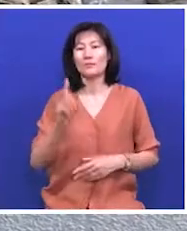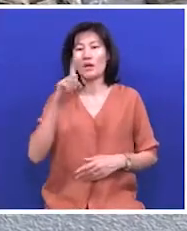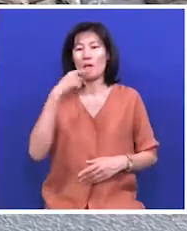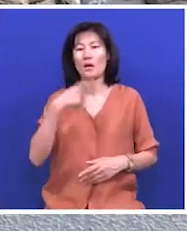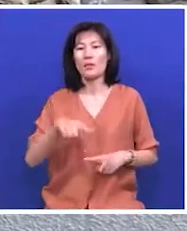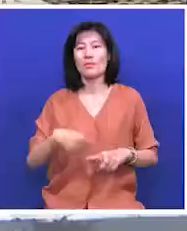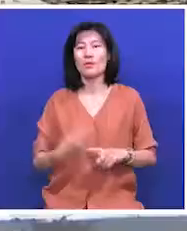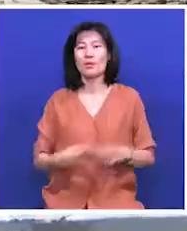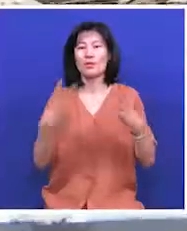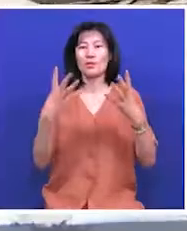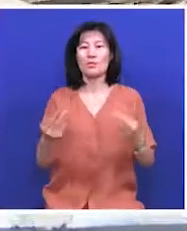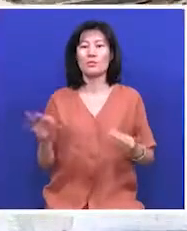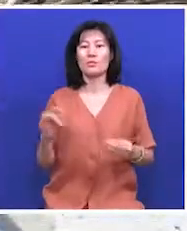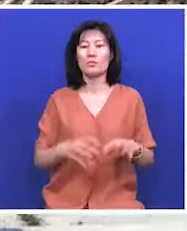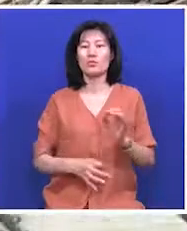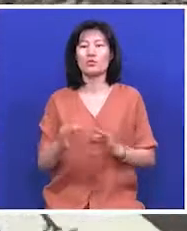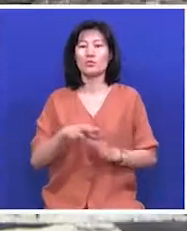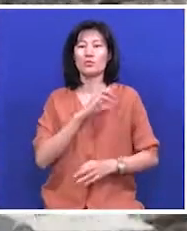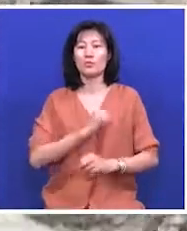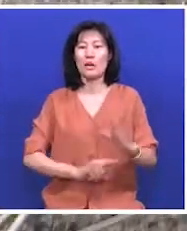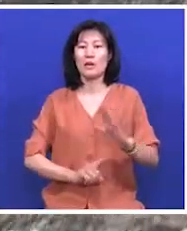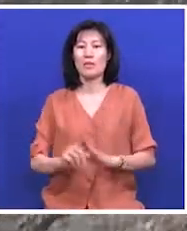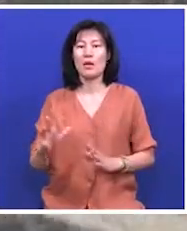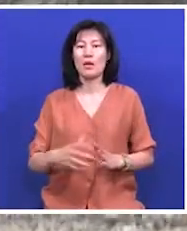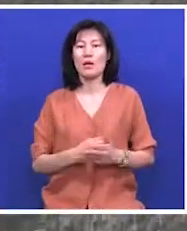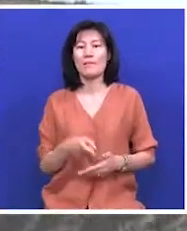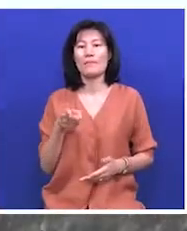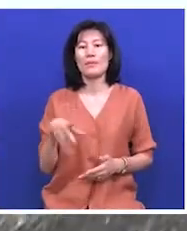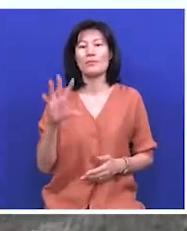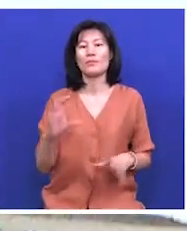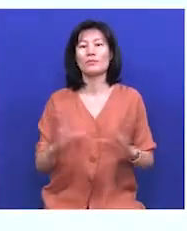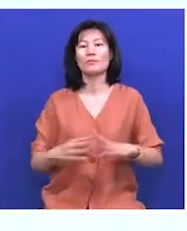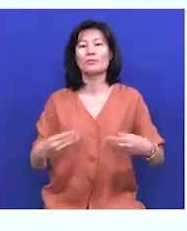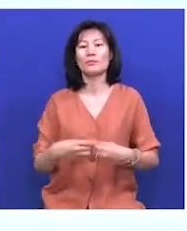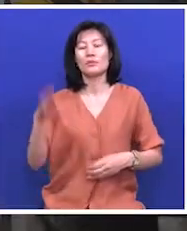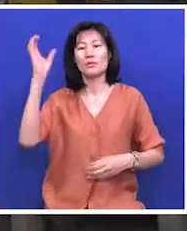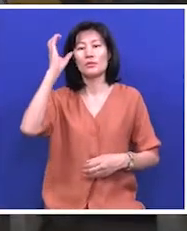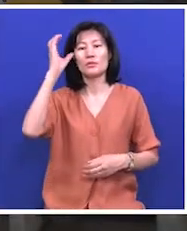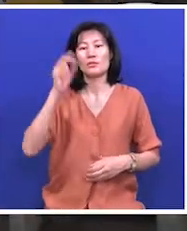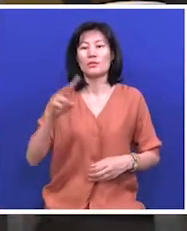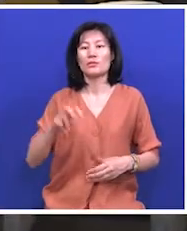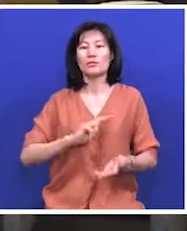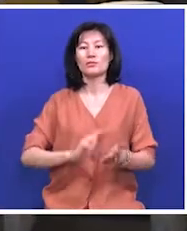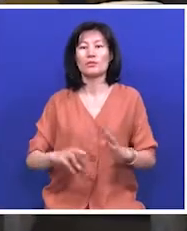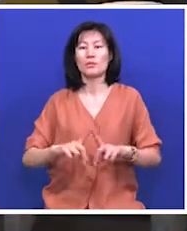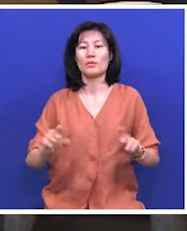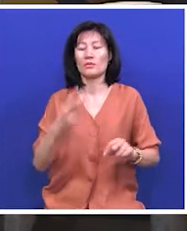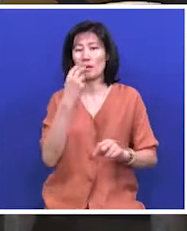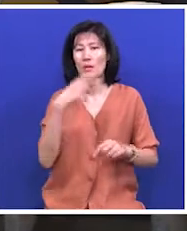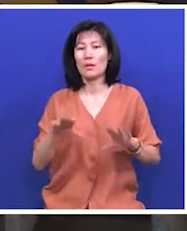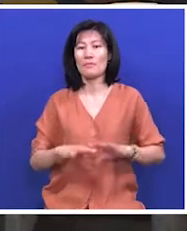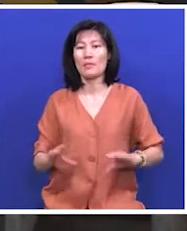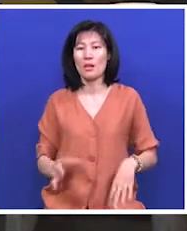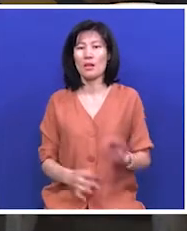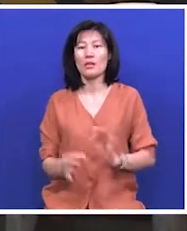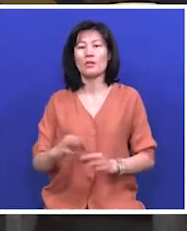болады. Айта кетейік, мұнда 10 күн ішінде қарқынды құрылыс жұмыстары бастау алған. 1500 орындық білім ұясы мен 280 орындық балабақшаның